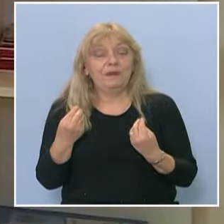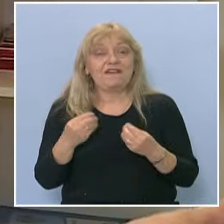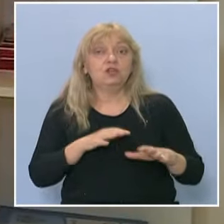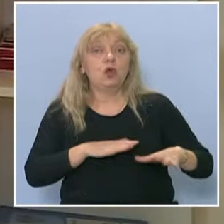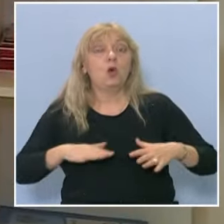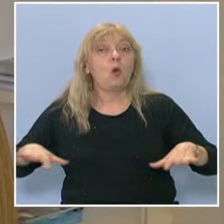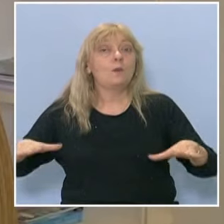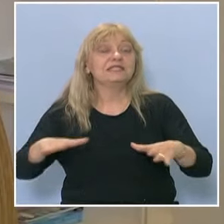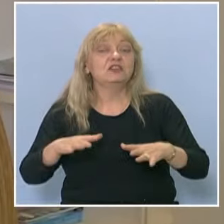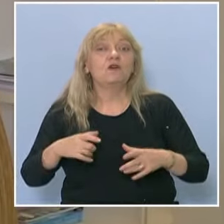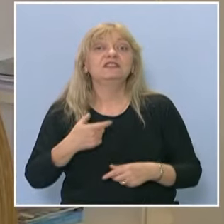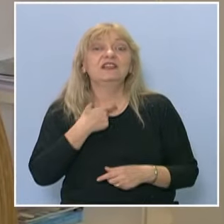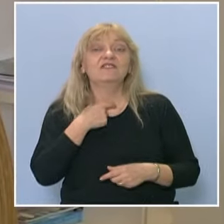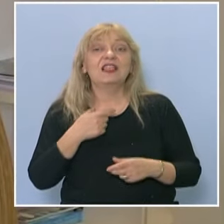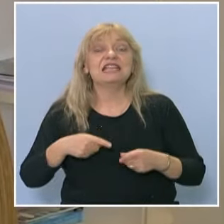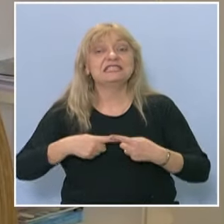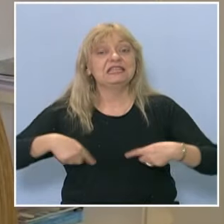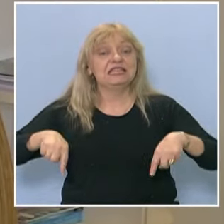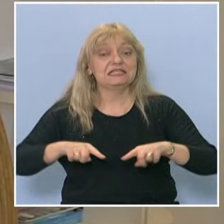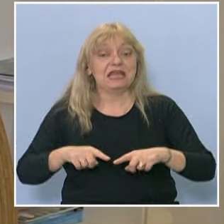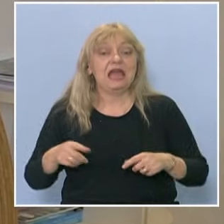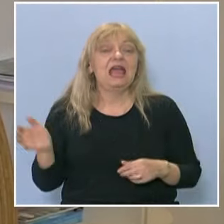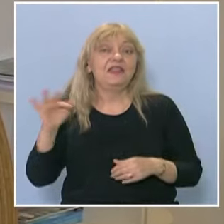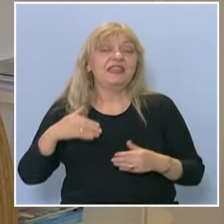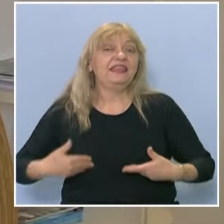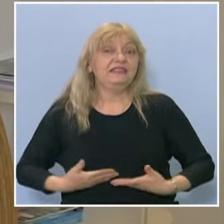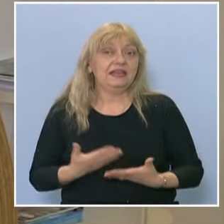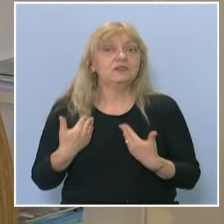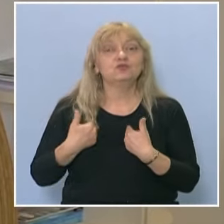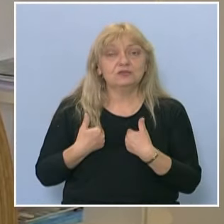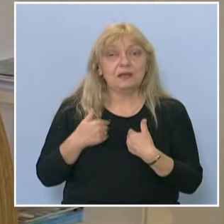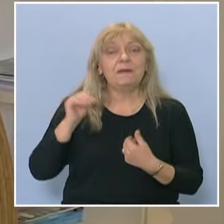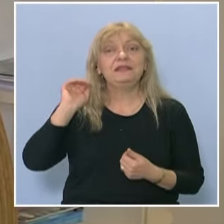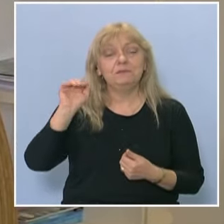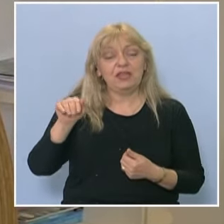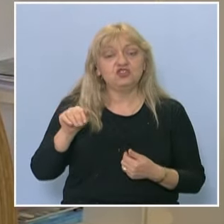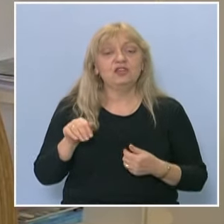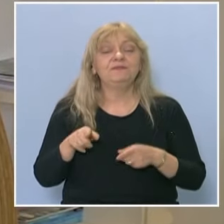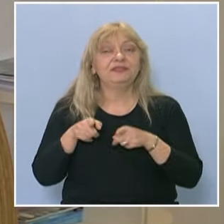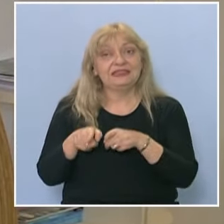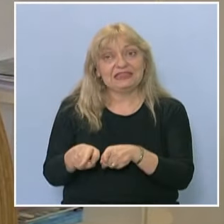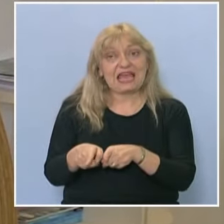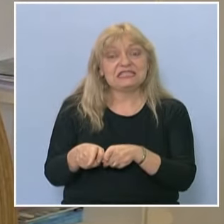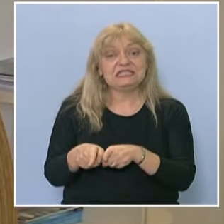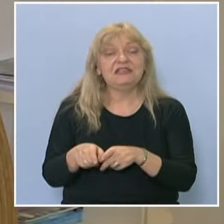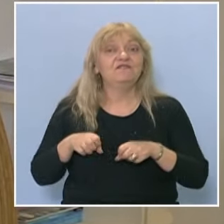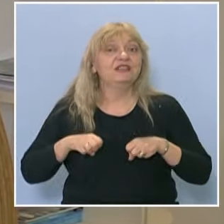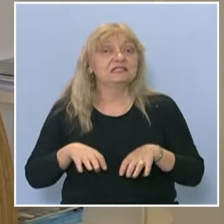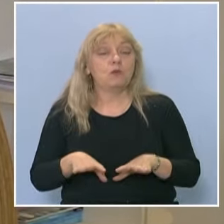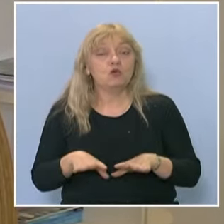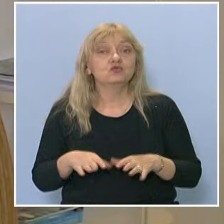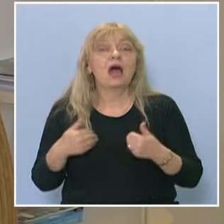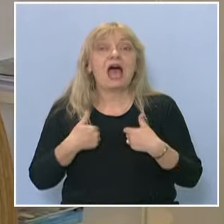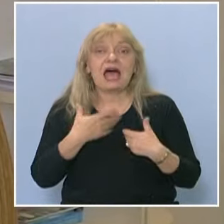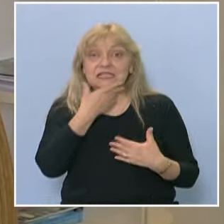атмосферата в класната стая. Най-полезното за мен като преподавател беше тази възможност аз да